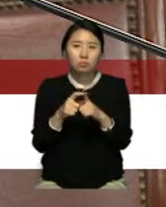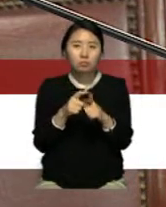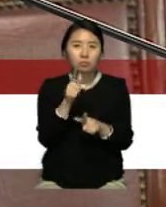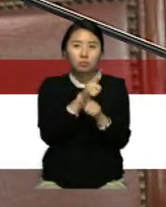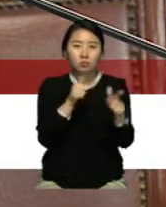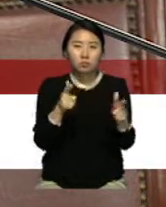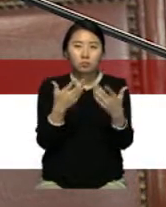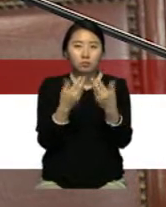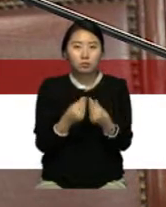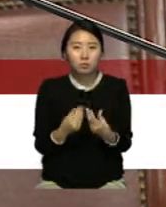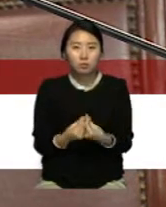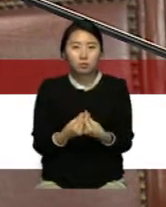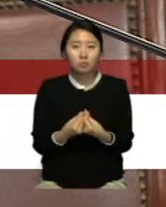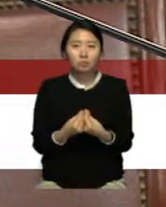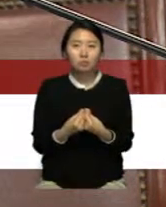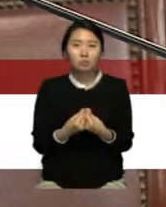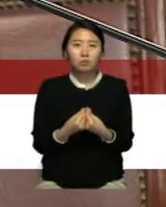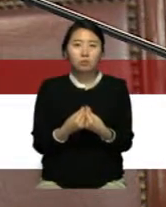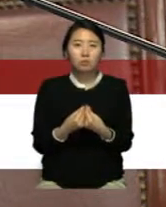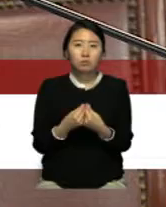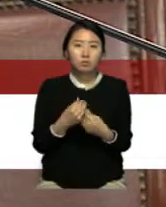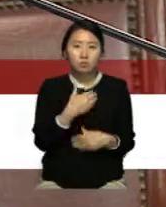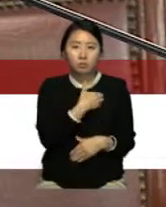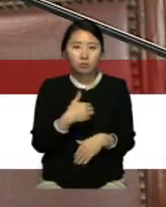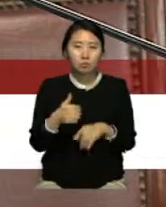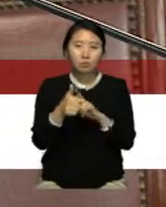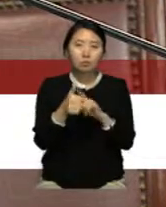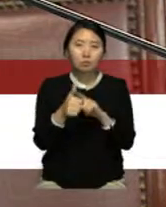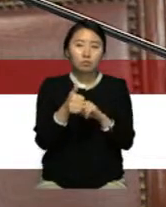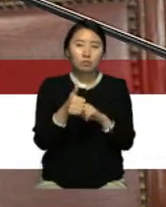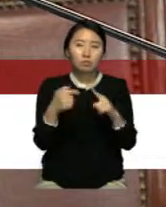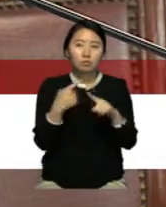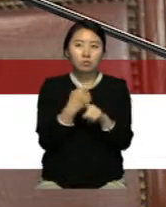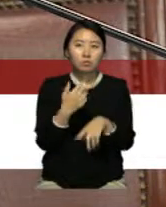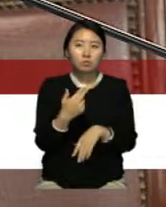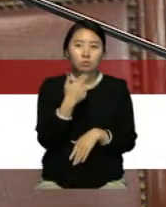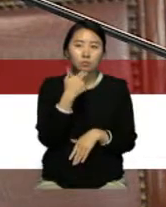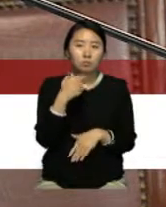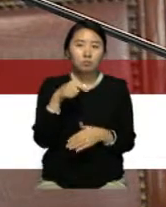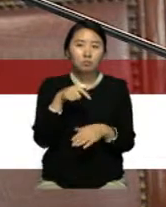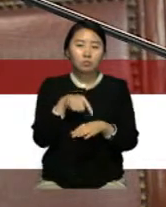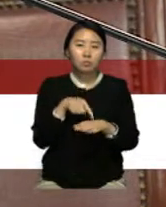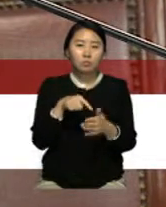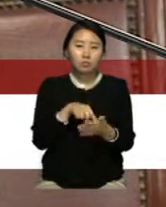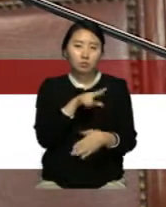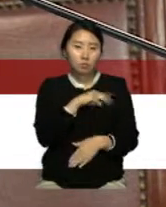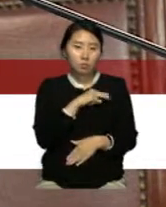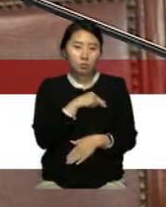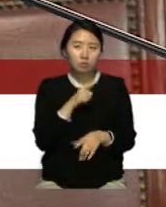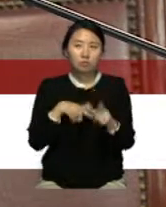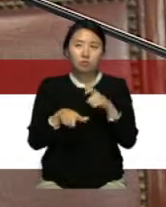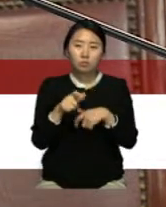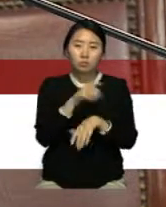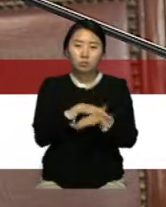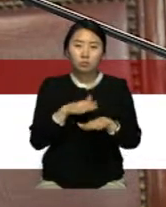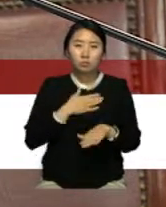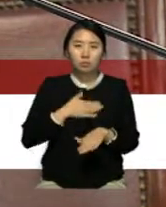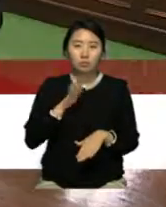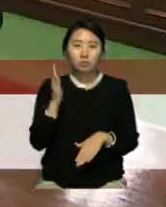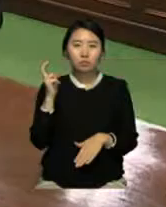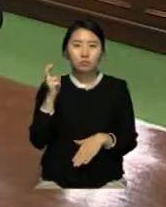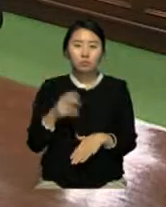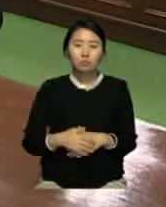문구, 이러한 조항을 저희 구청장께서 수정할 수 없다는 것은 우리 의원께서 더 잘 아시리라